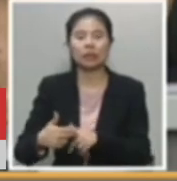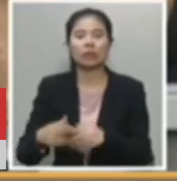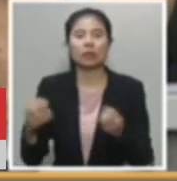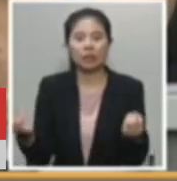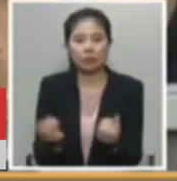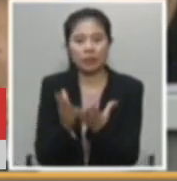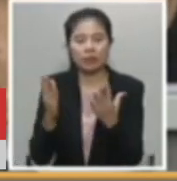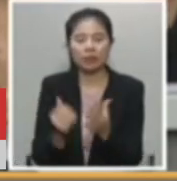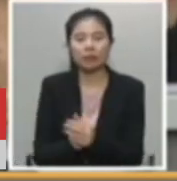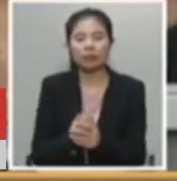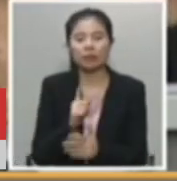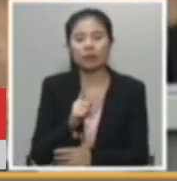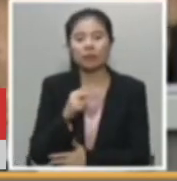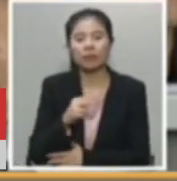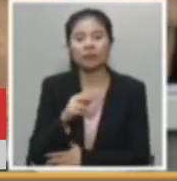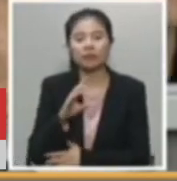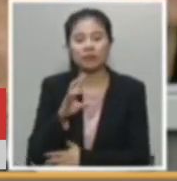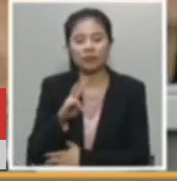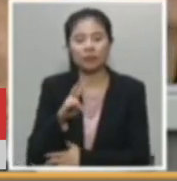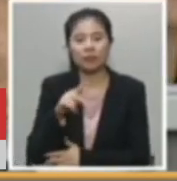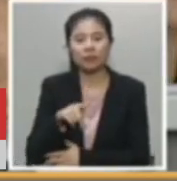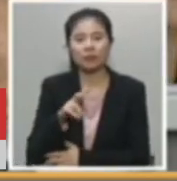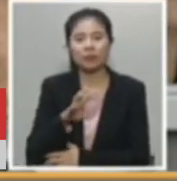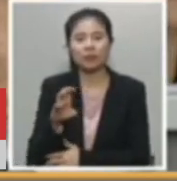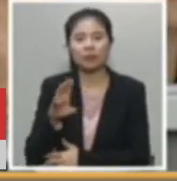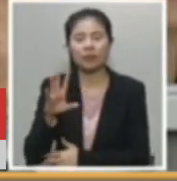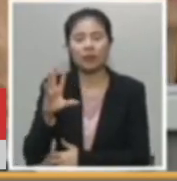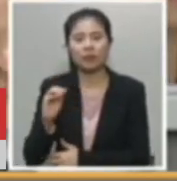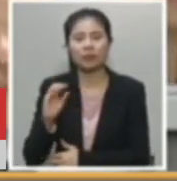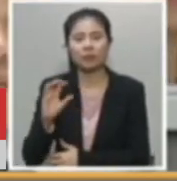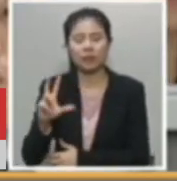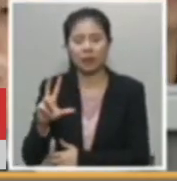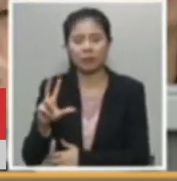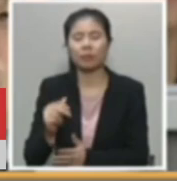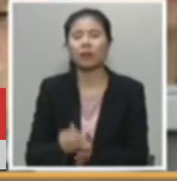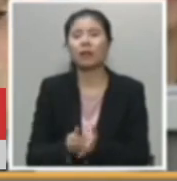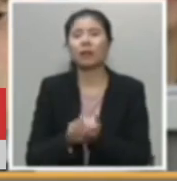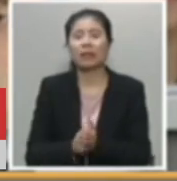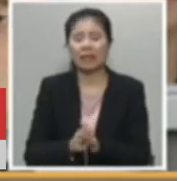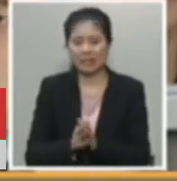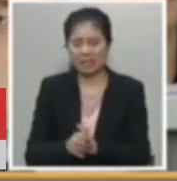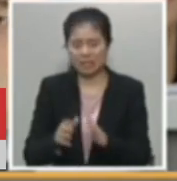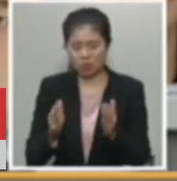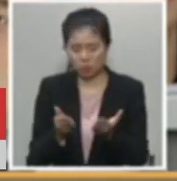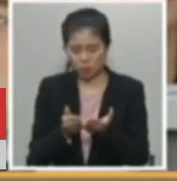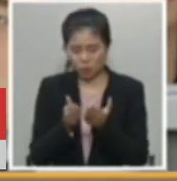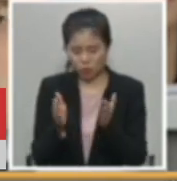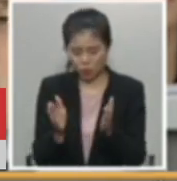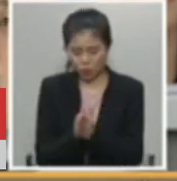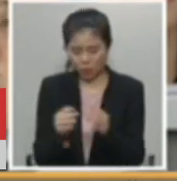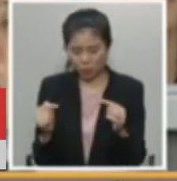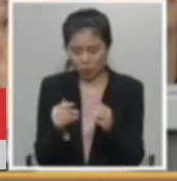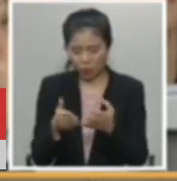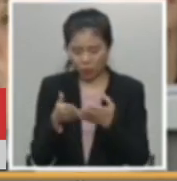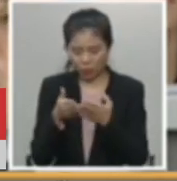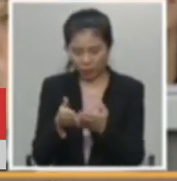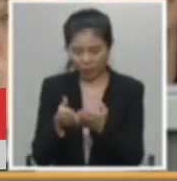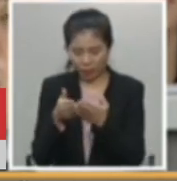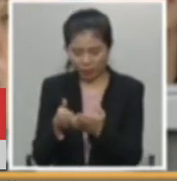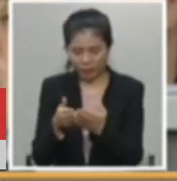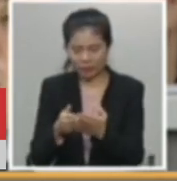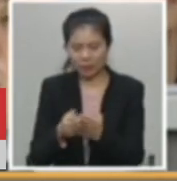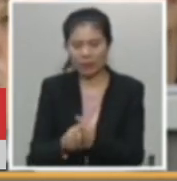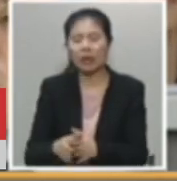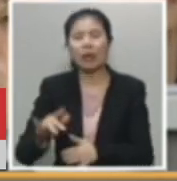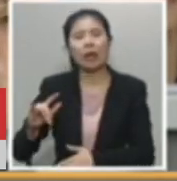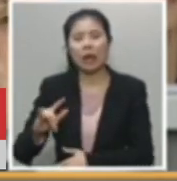17,385 ล้านบาทท่านประธานครับนี่ยังไม่ได้รวมกองทัพเรือกองทัพอากาศผมไม่แจ้งเป็นรายละ